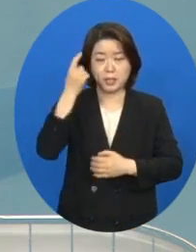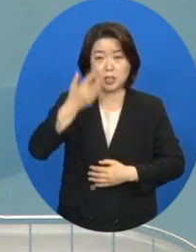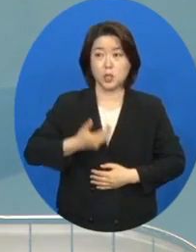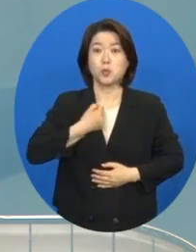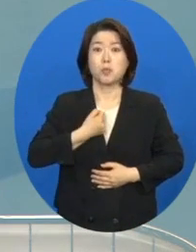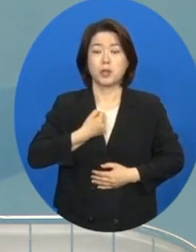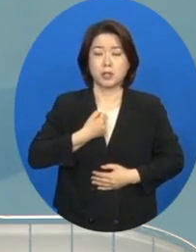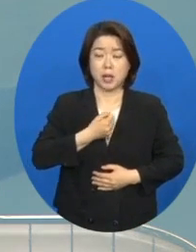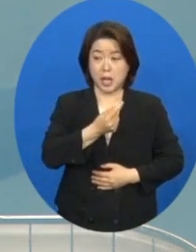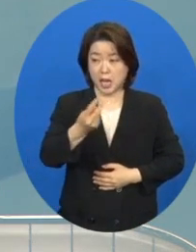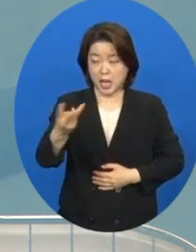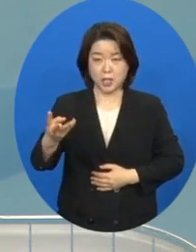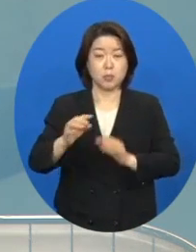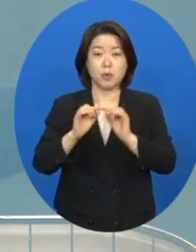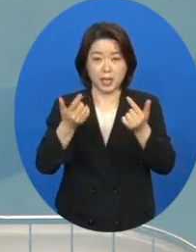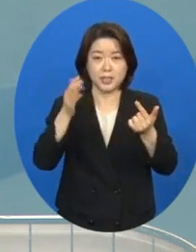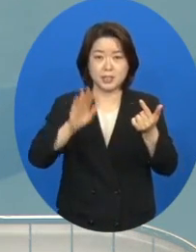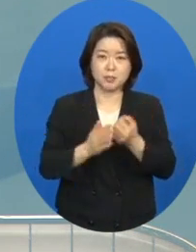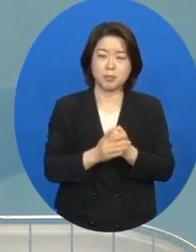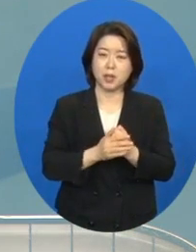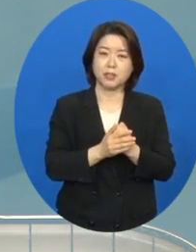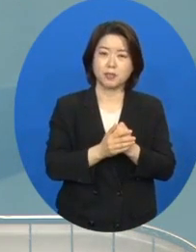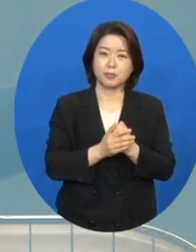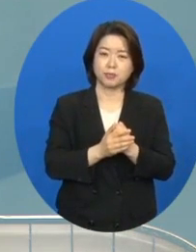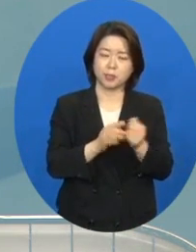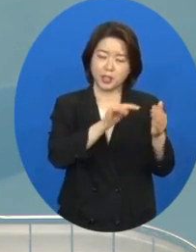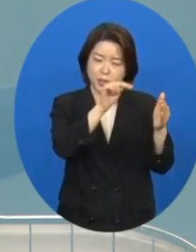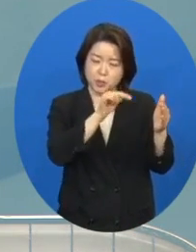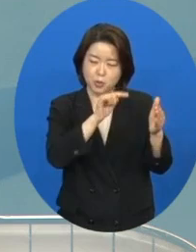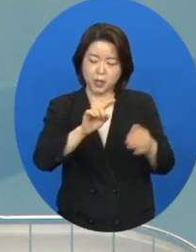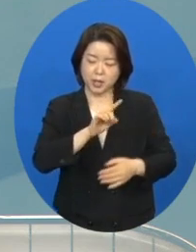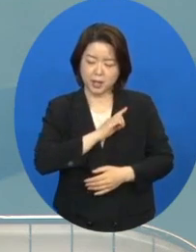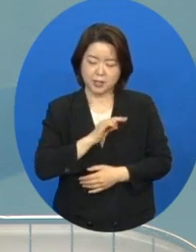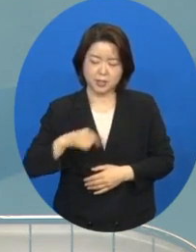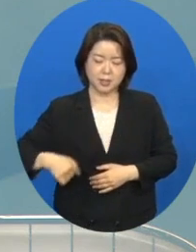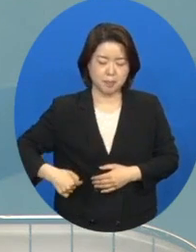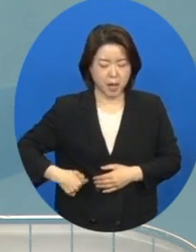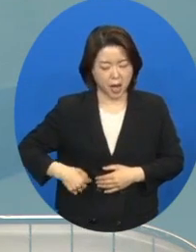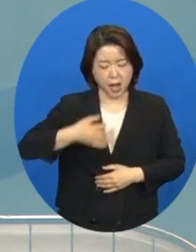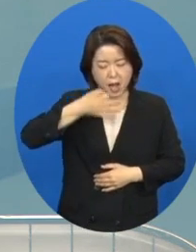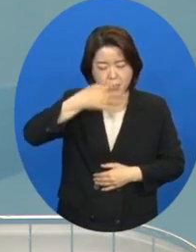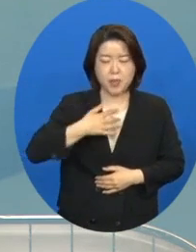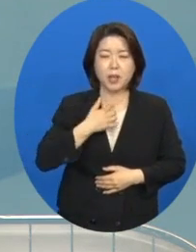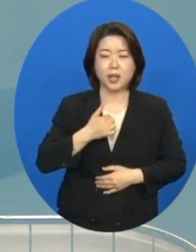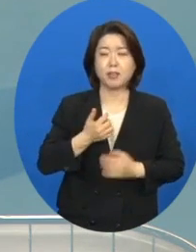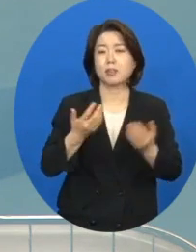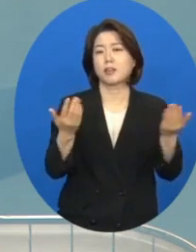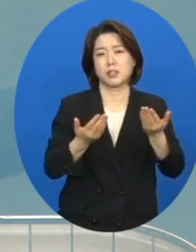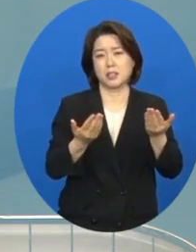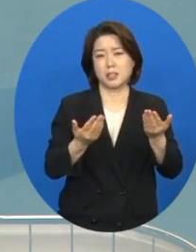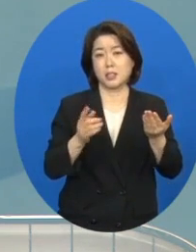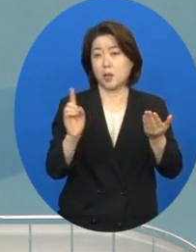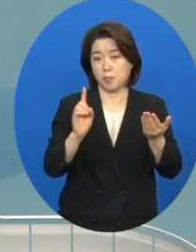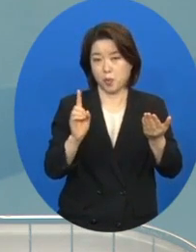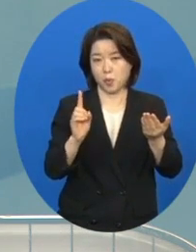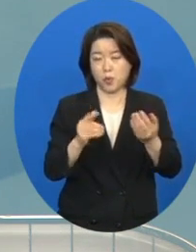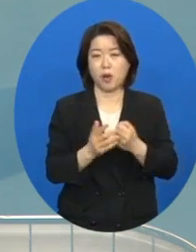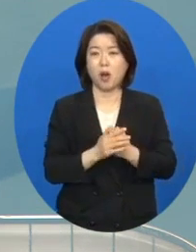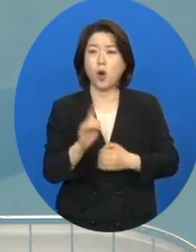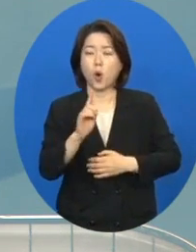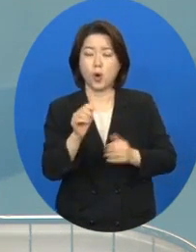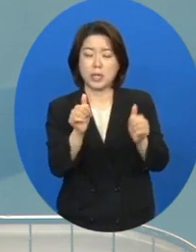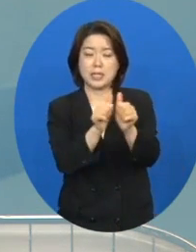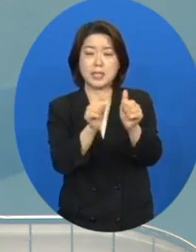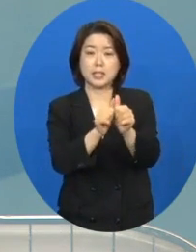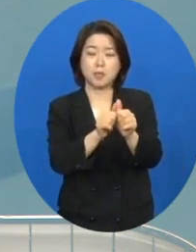충격받았던 일이 한두 번이 아니겠지만 가장 제 마음을 힘들게 했던 사건이 어느 남자